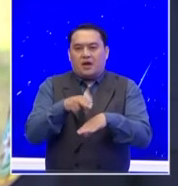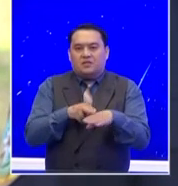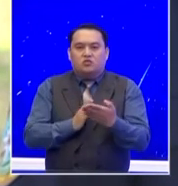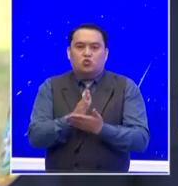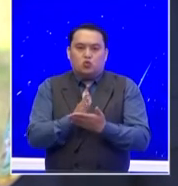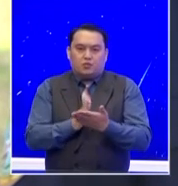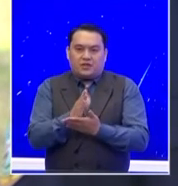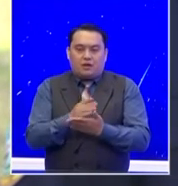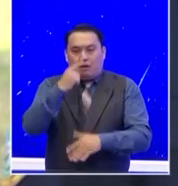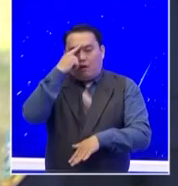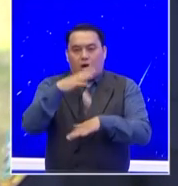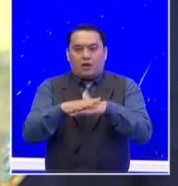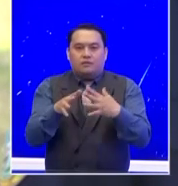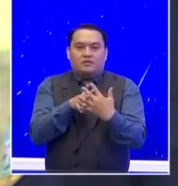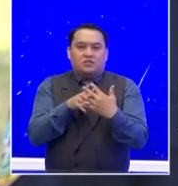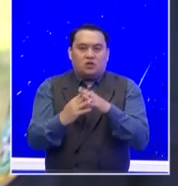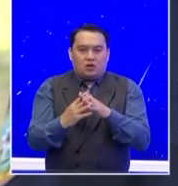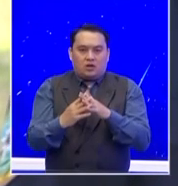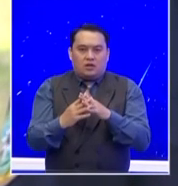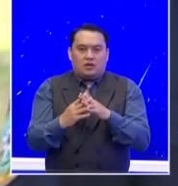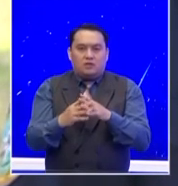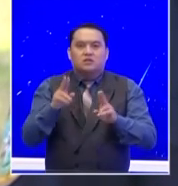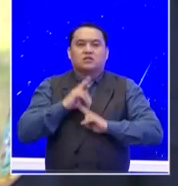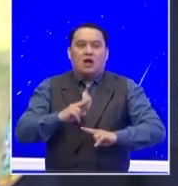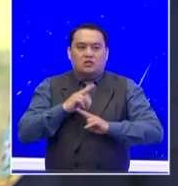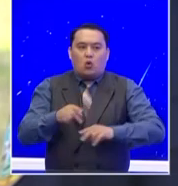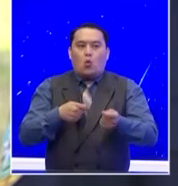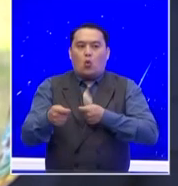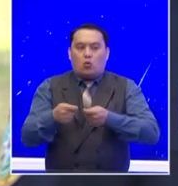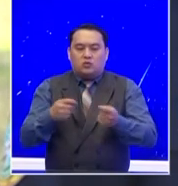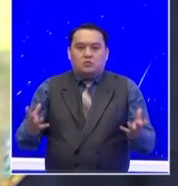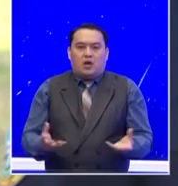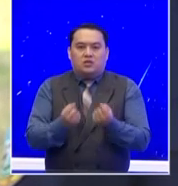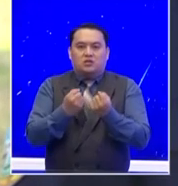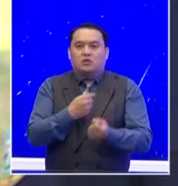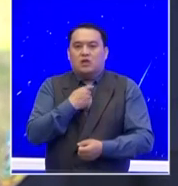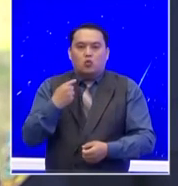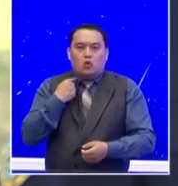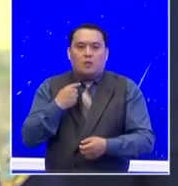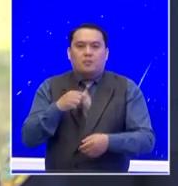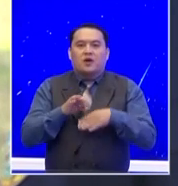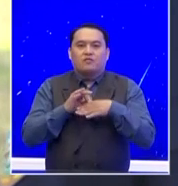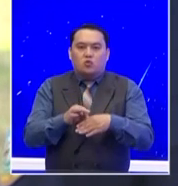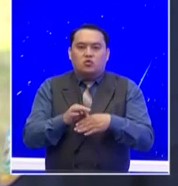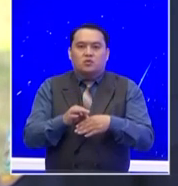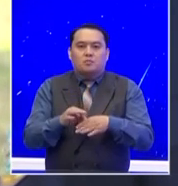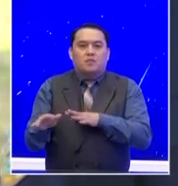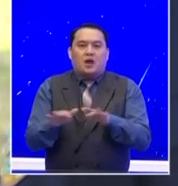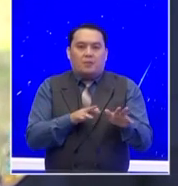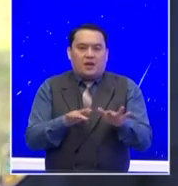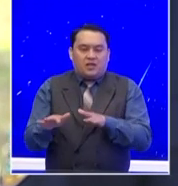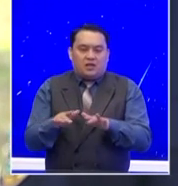службы, акиматов сельских округов, сотрудниками управления по ЧС города Талдыкурган проводятся рейдовые мероприятия